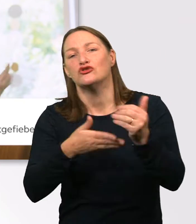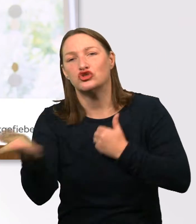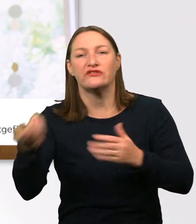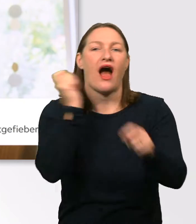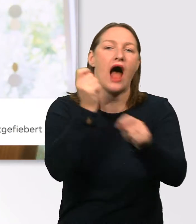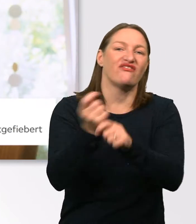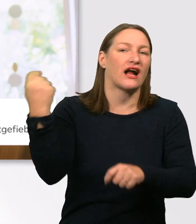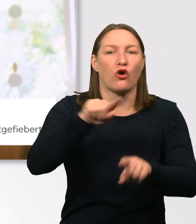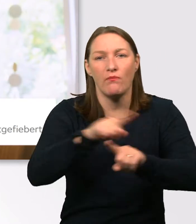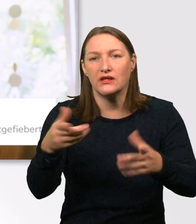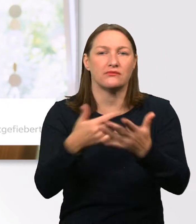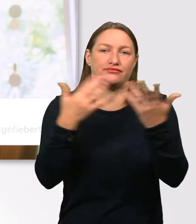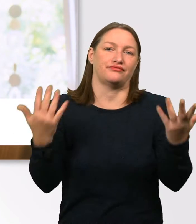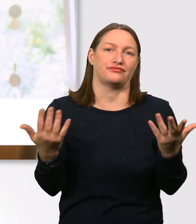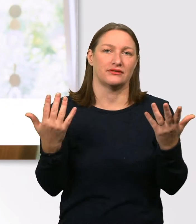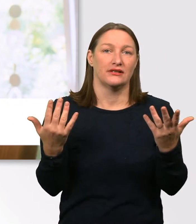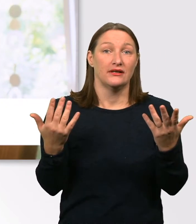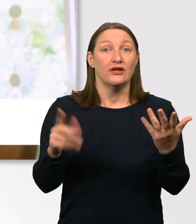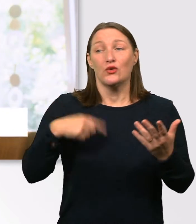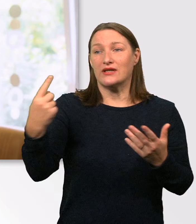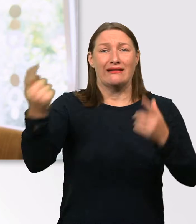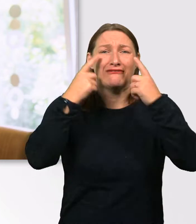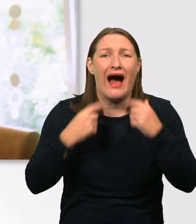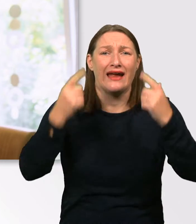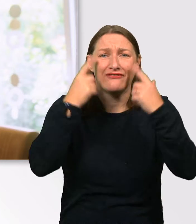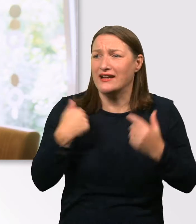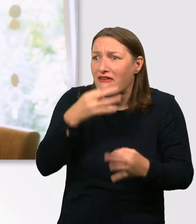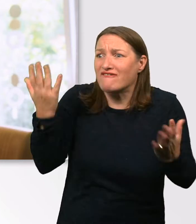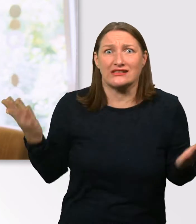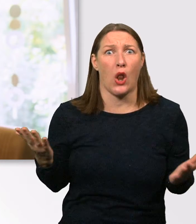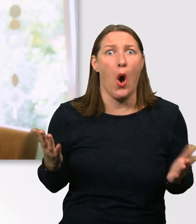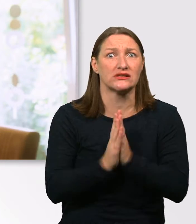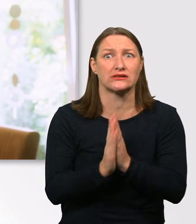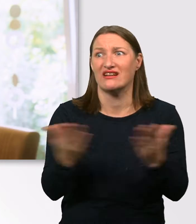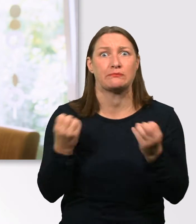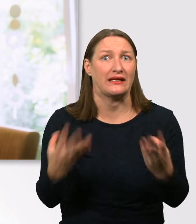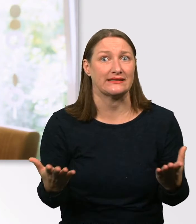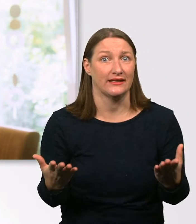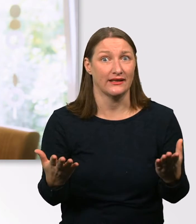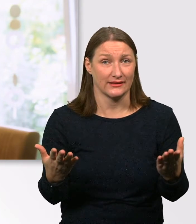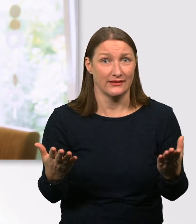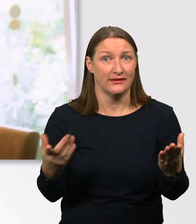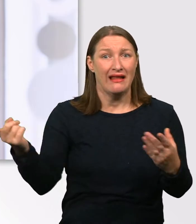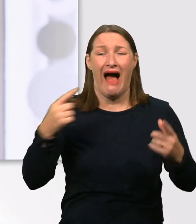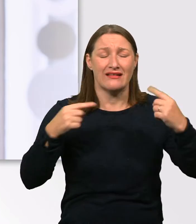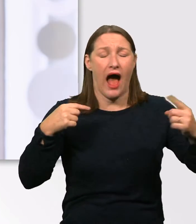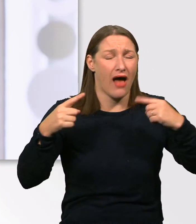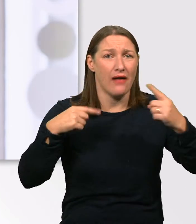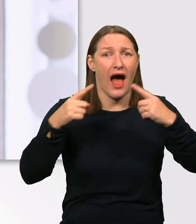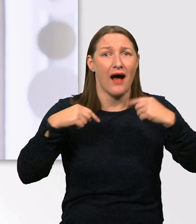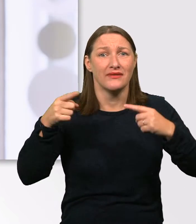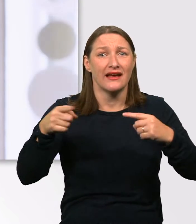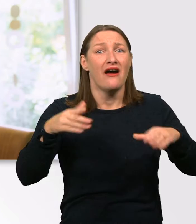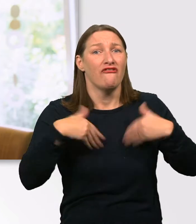Handwerker ist nicht da oder irgendwie sowas. Und dann hat meine Frau geweint und ich habe gefragt, was ist los? Was ist denn passiert? Und sie hat am Anfang nur gestammelt und hat gesagt, freust du